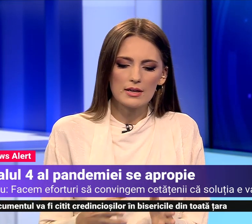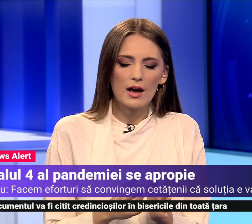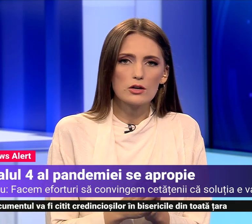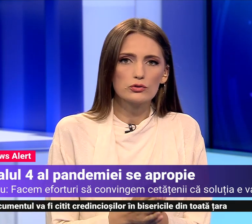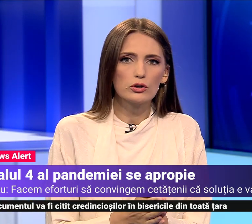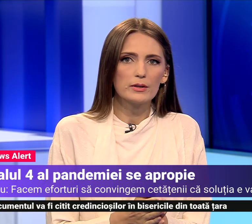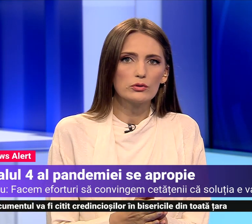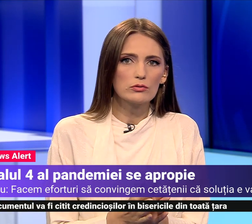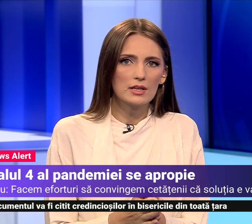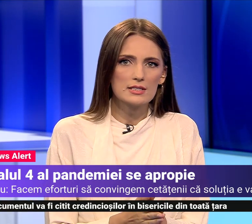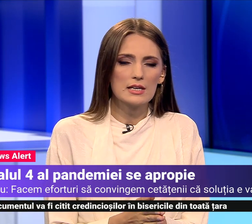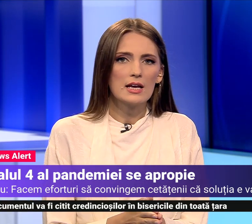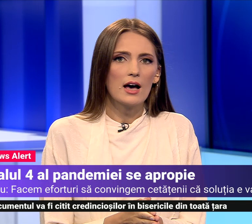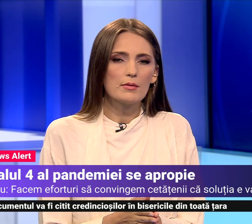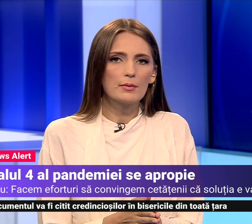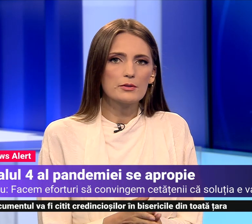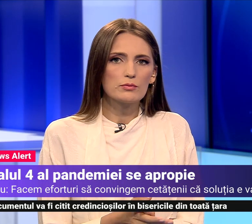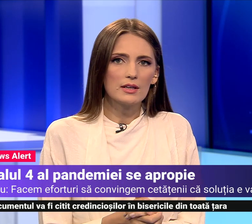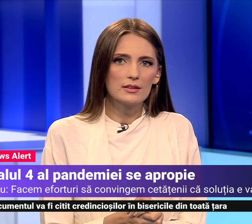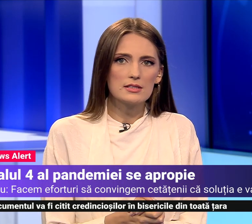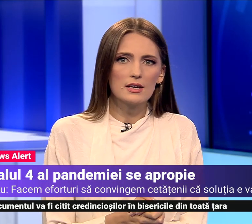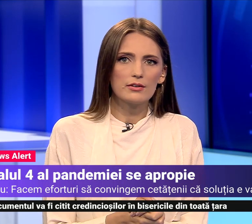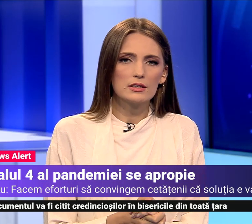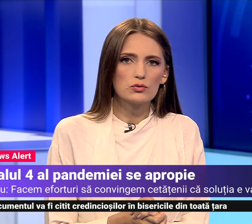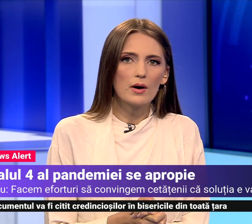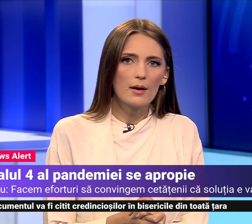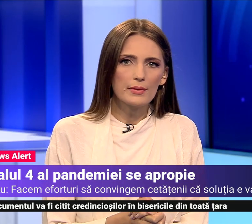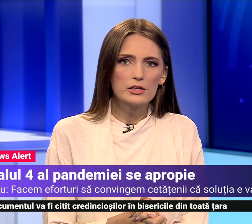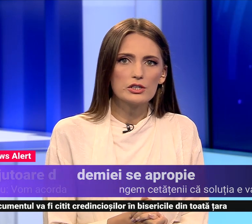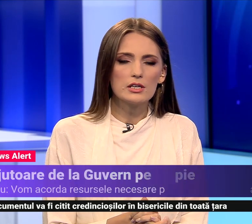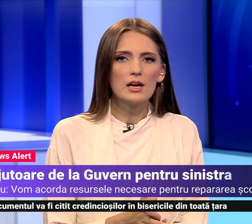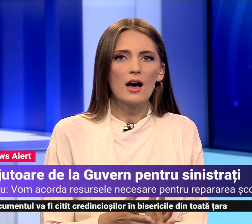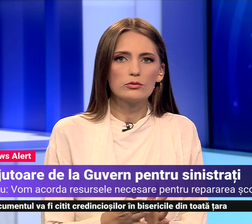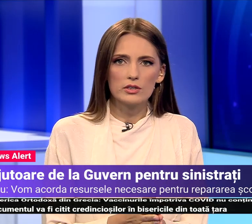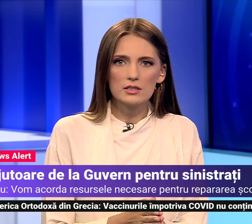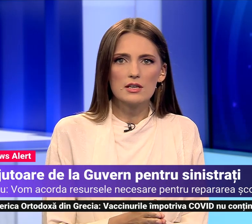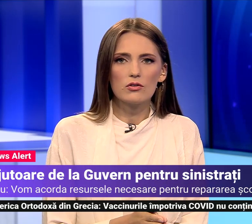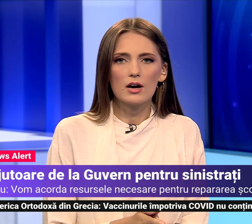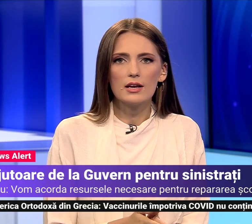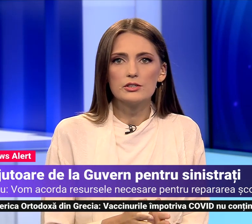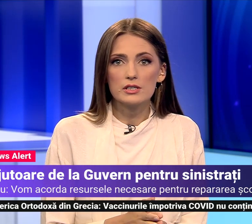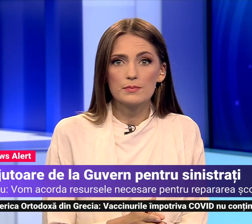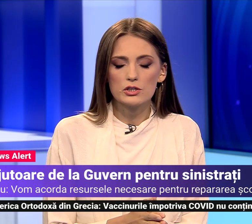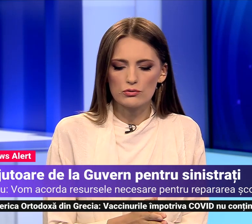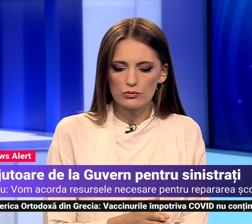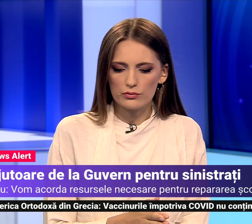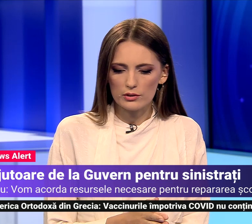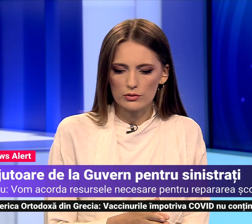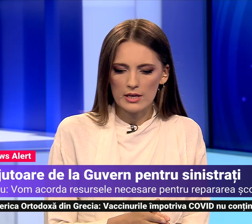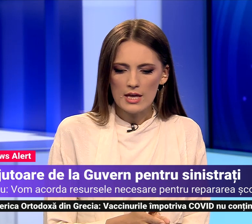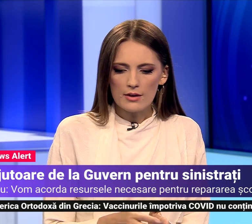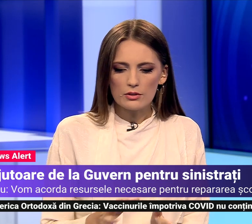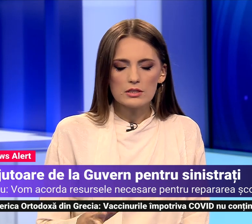ușor. De asemenea, ajutor pentru inundații. Avem aproape jumătate de țară aflate sub ape și autoritățile locale cer